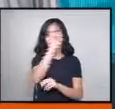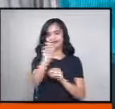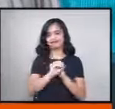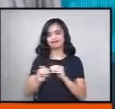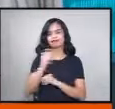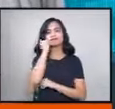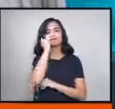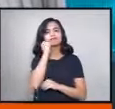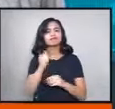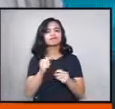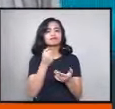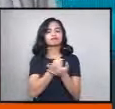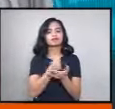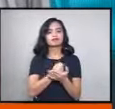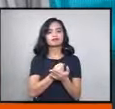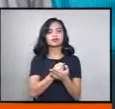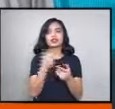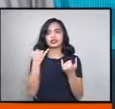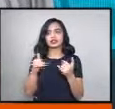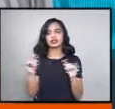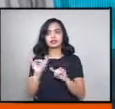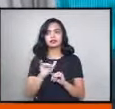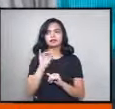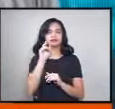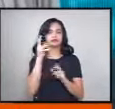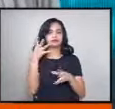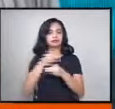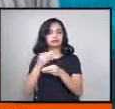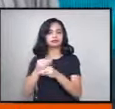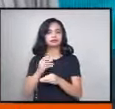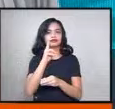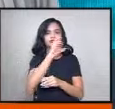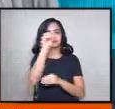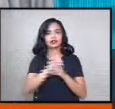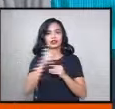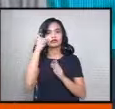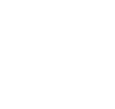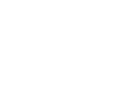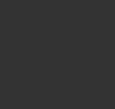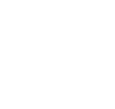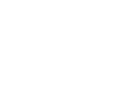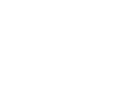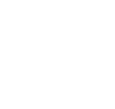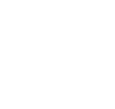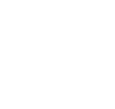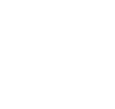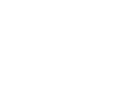daily rate. Dagdag na 30% din sa hourly rate para naman sa overtime.